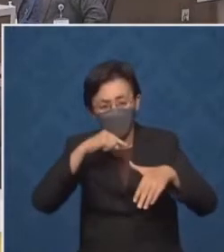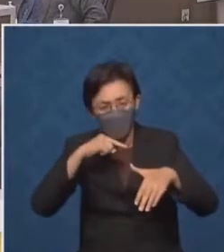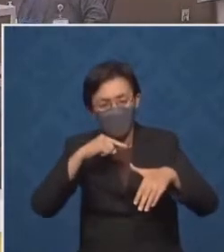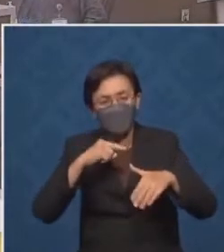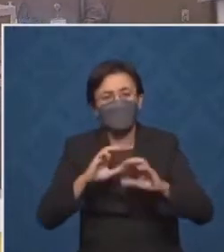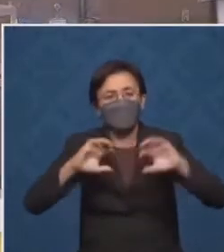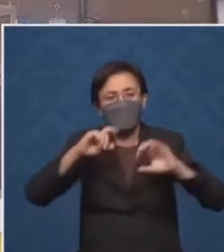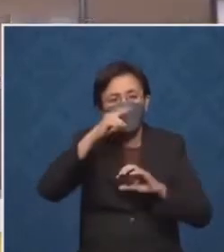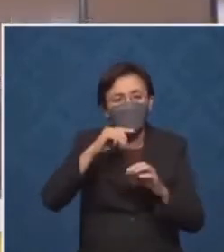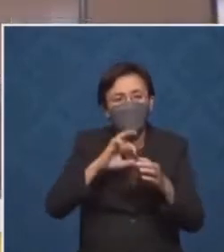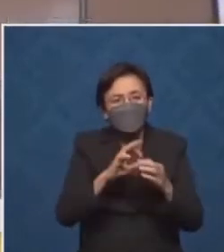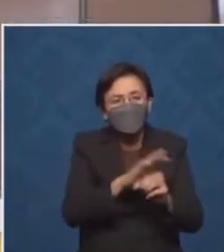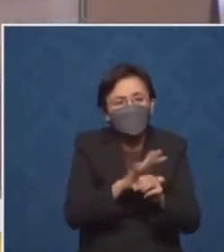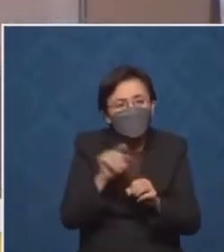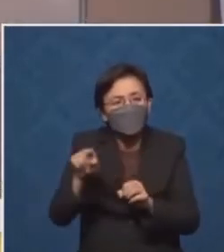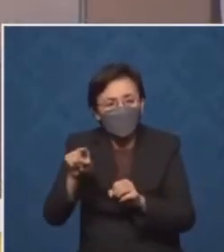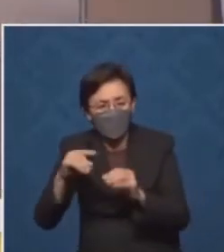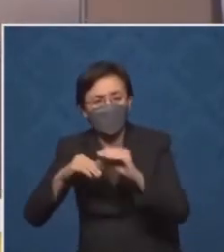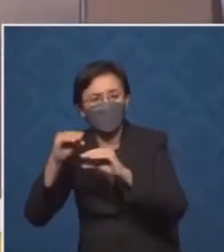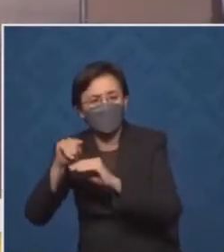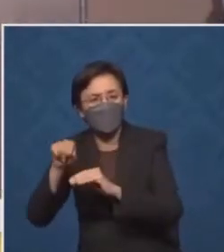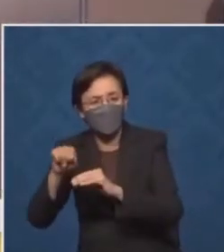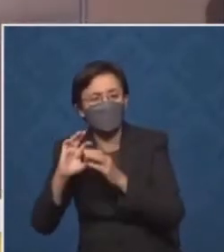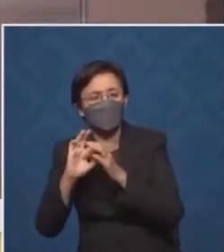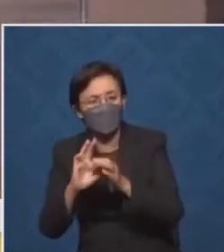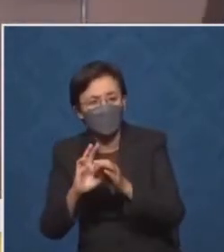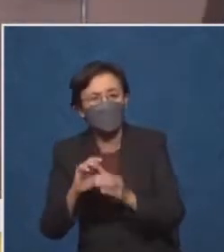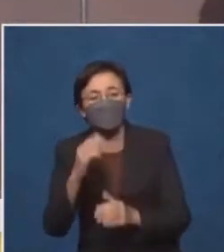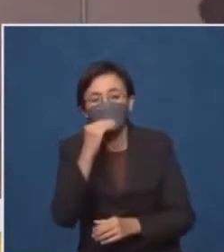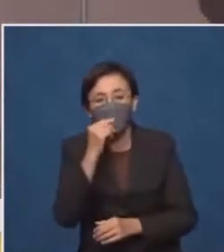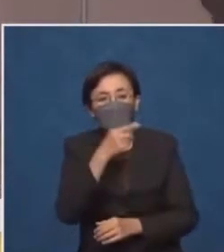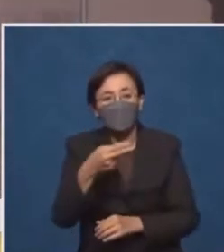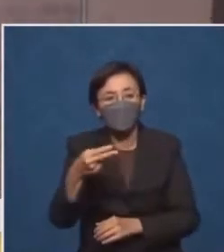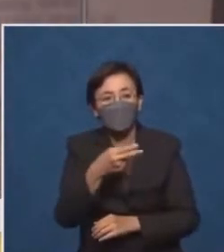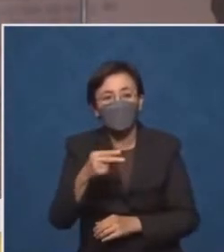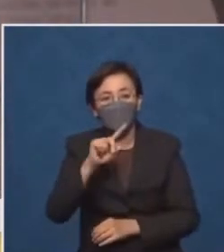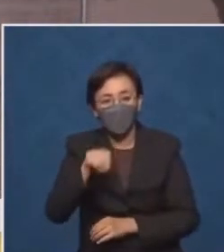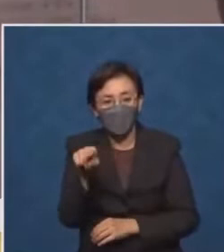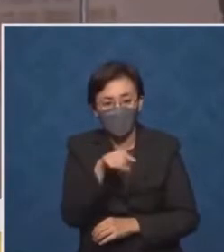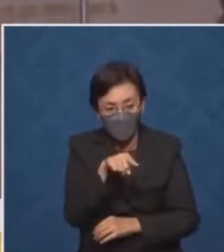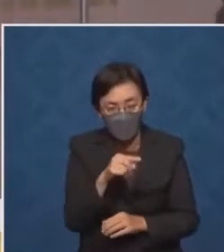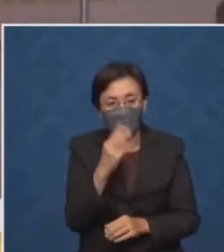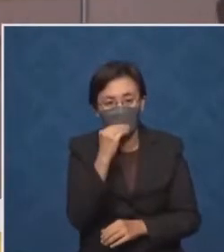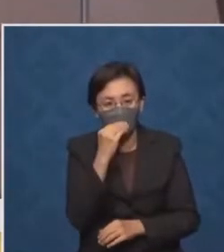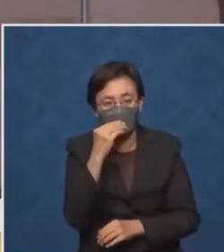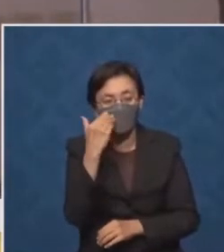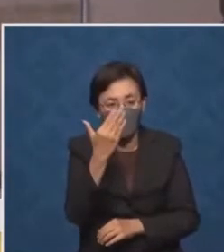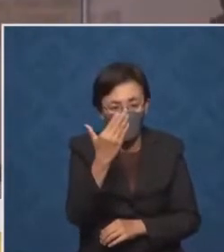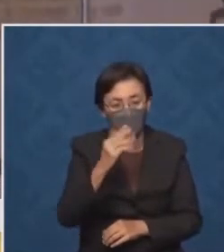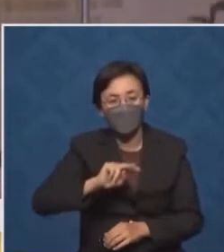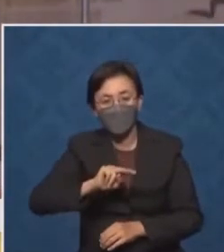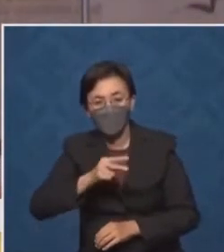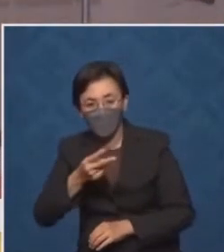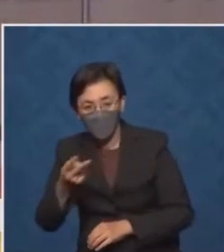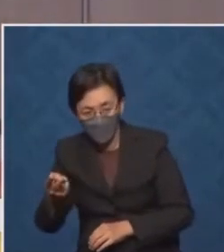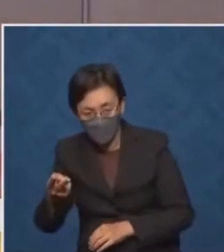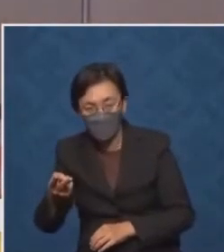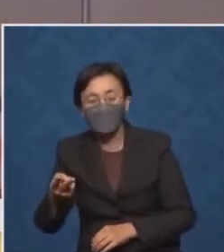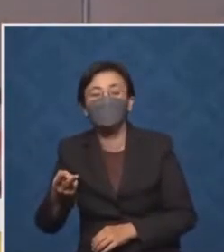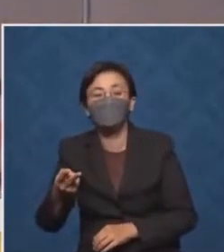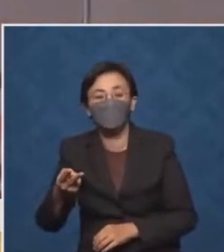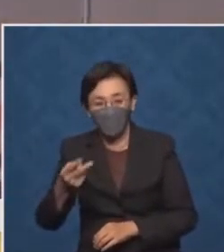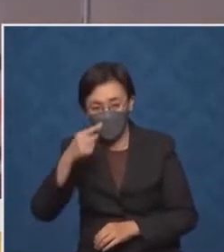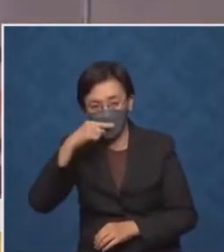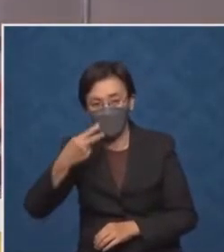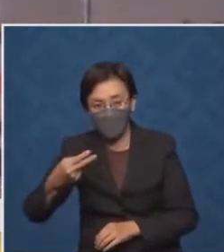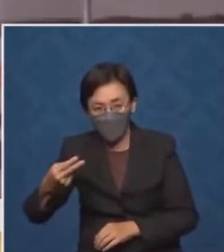ทผมพดอยนี้เพรอะไรครสุทาน ผมขออ่านบรศาต่ประเทศใหฟังก่อนแลวผมจะเป็แปรเปปสาใหไทยเพรว่าอี้มเปเรกตดต่แลหประเทศผมลกเรียงไม่